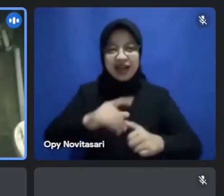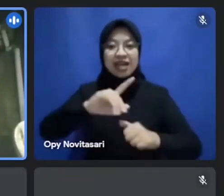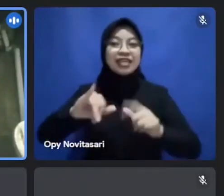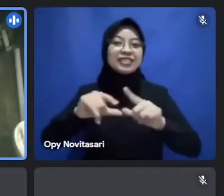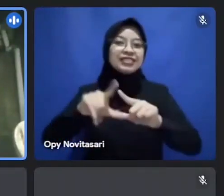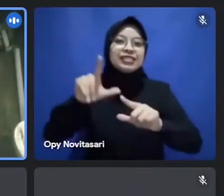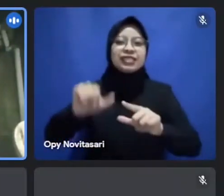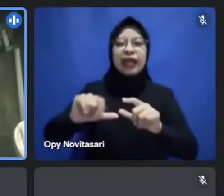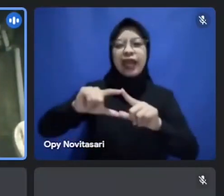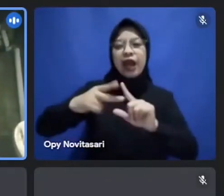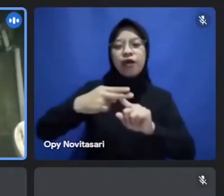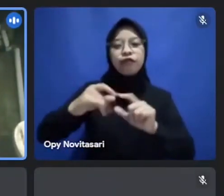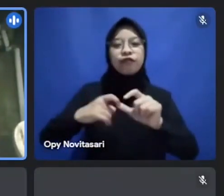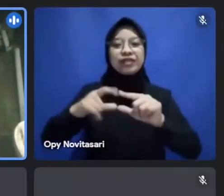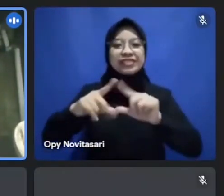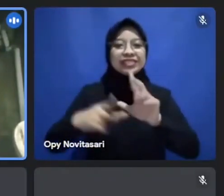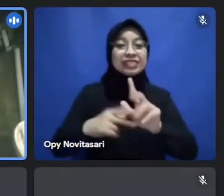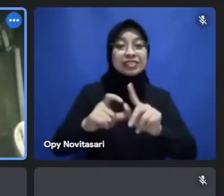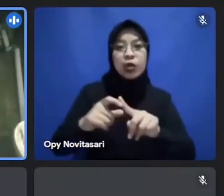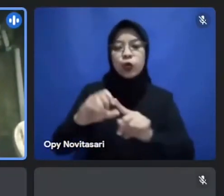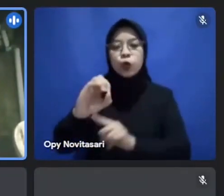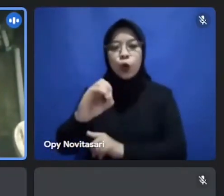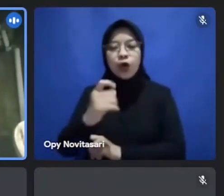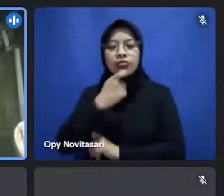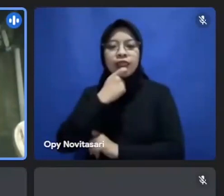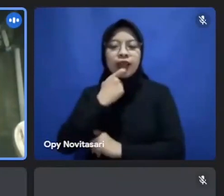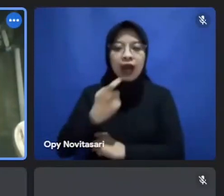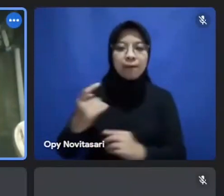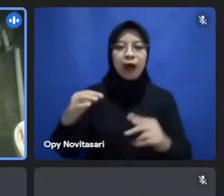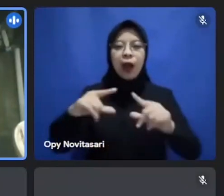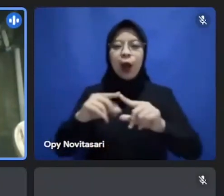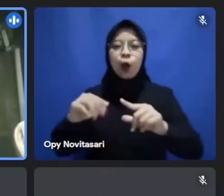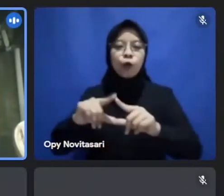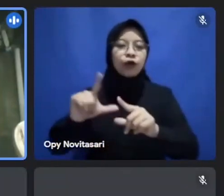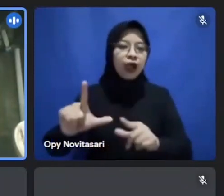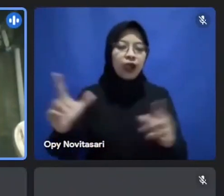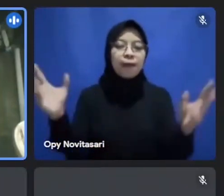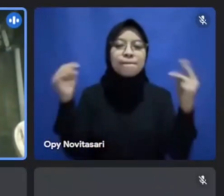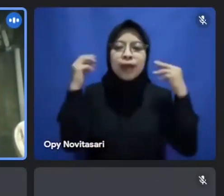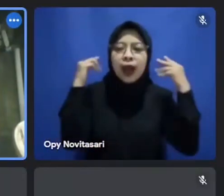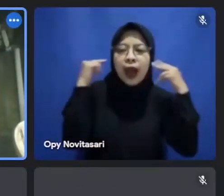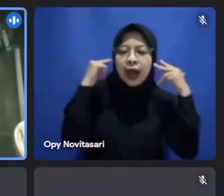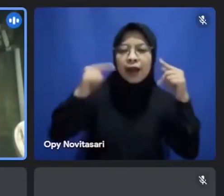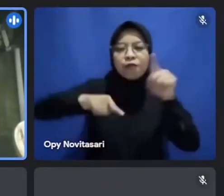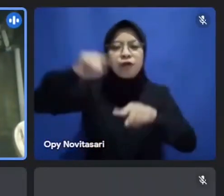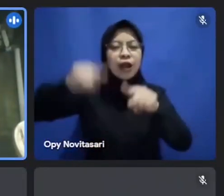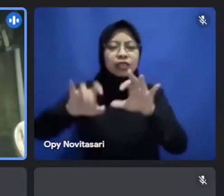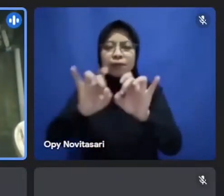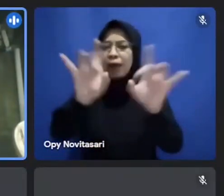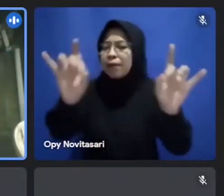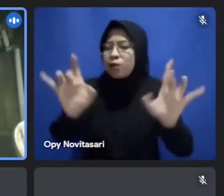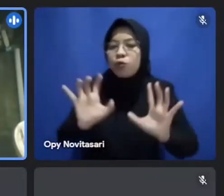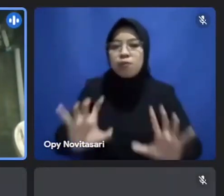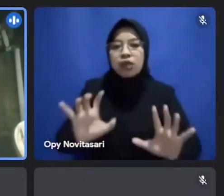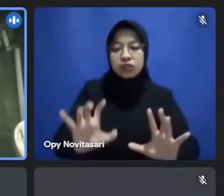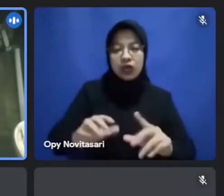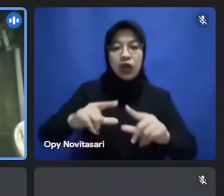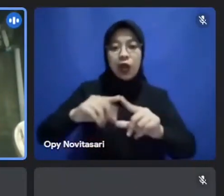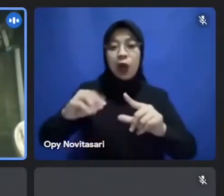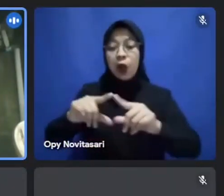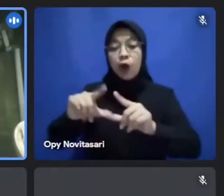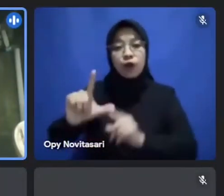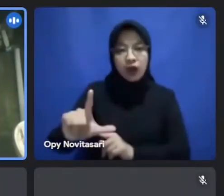J akan mengai kagaman auralendengaran yangmm dan mengapa keragaman